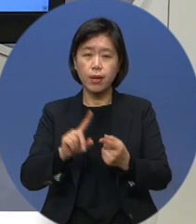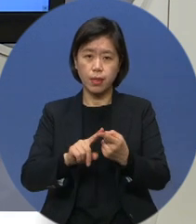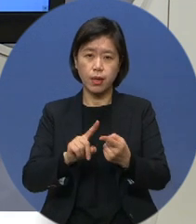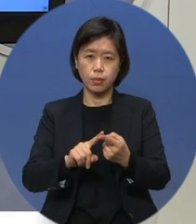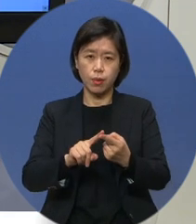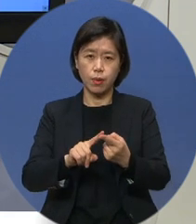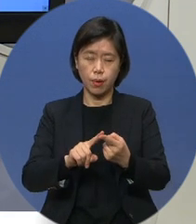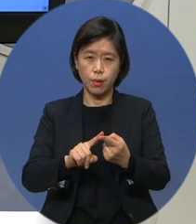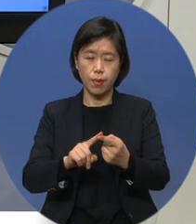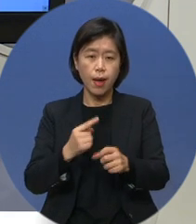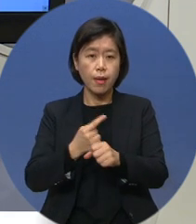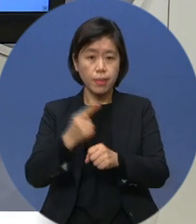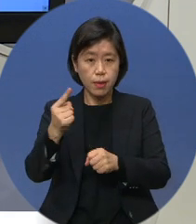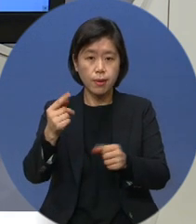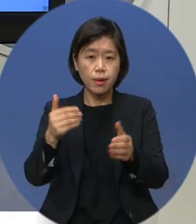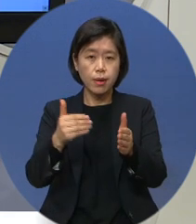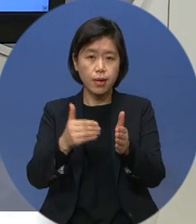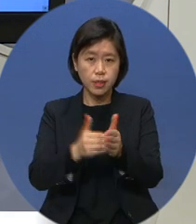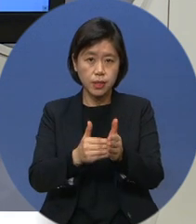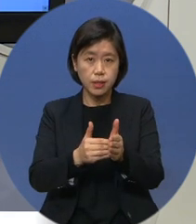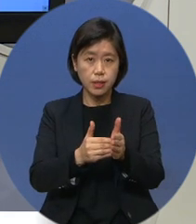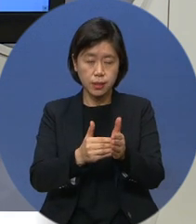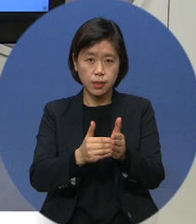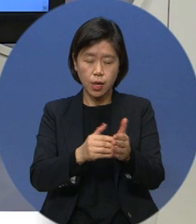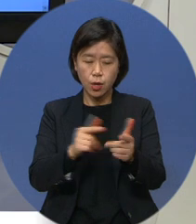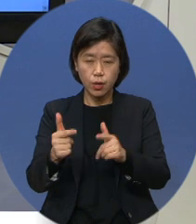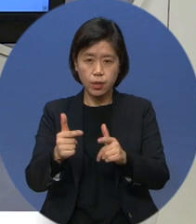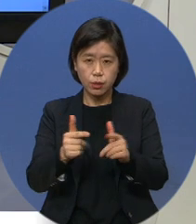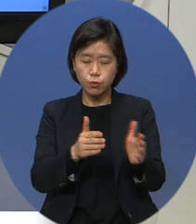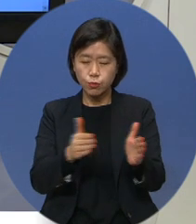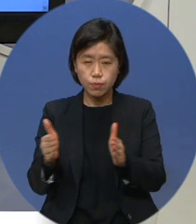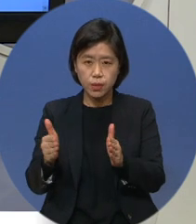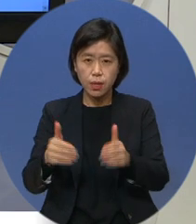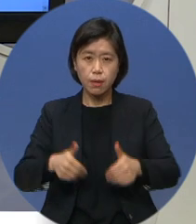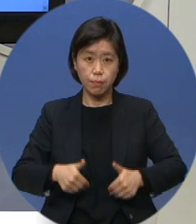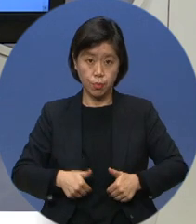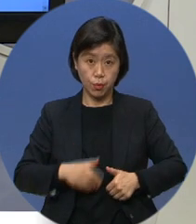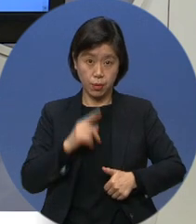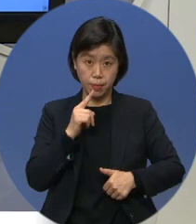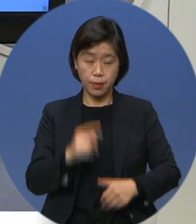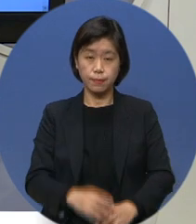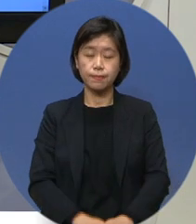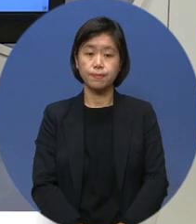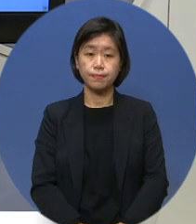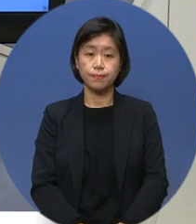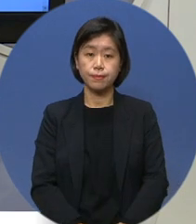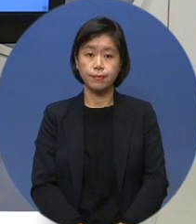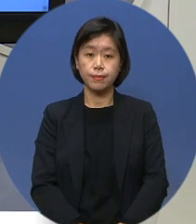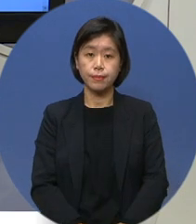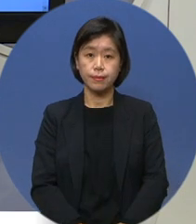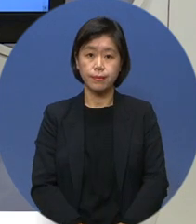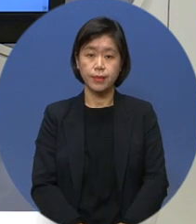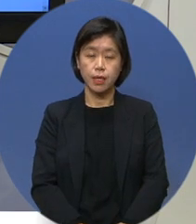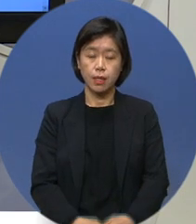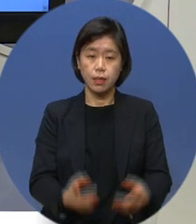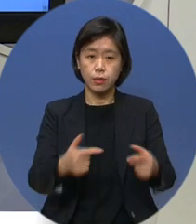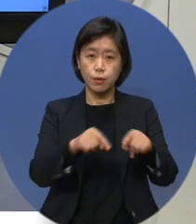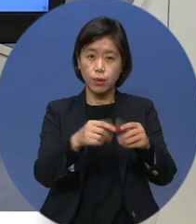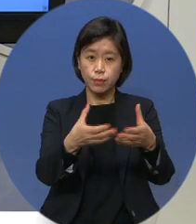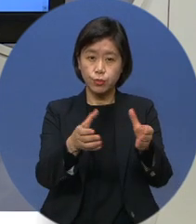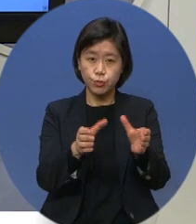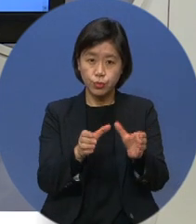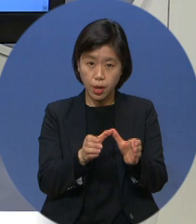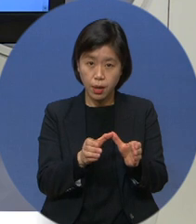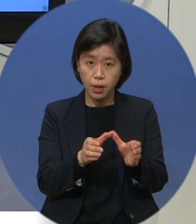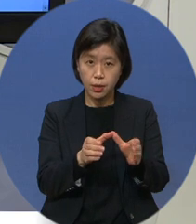활동 지원에 관한 법률 개정 방안을 마련하라 고 설명했습니다 이날 더불어 민주당 강선우 의원